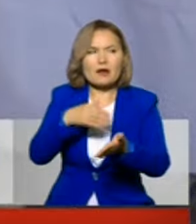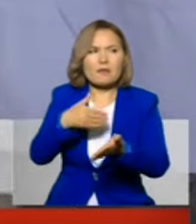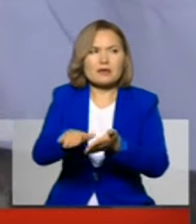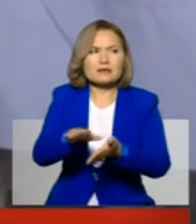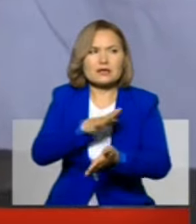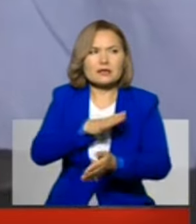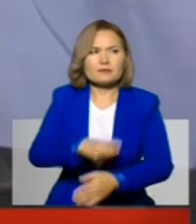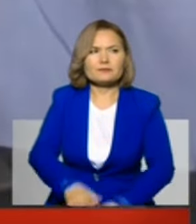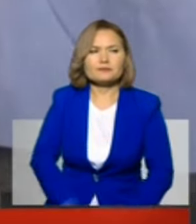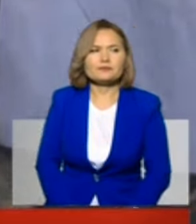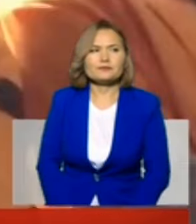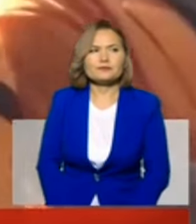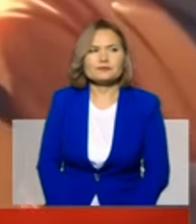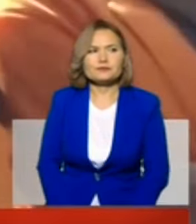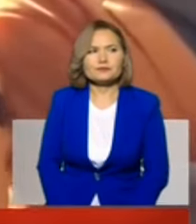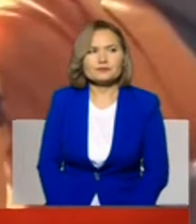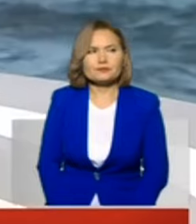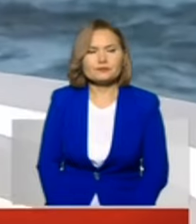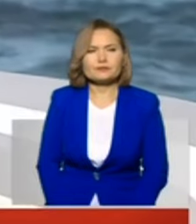тартқан.